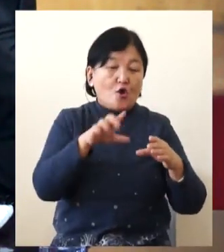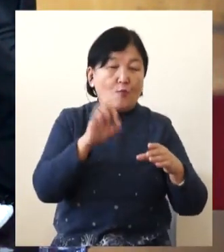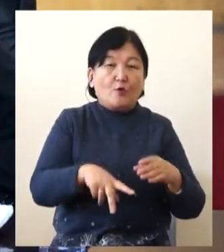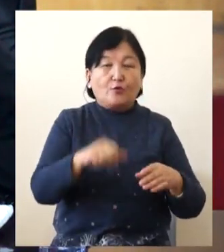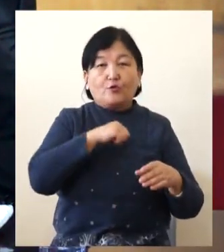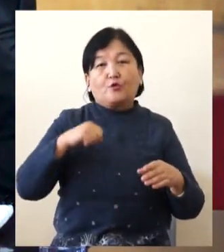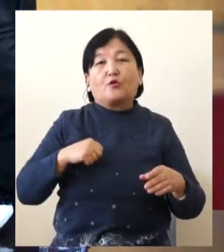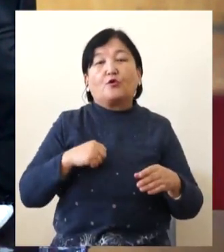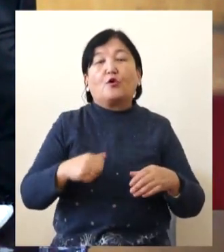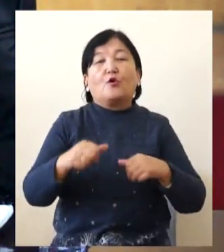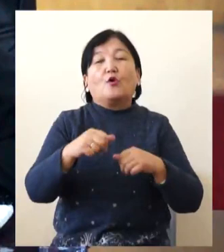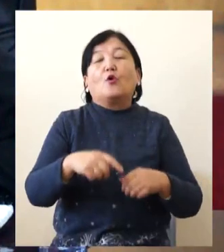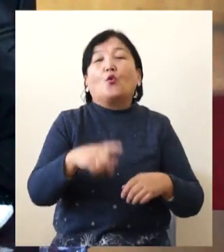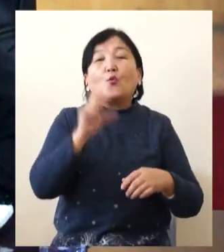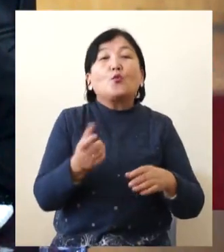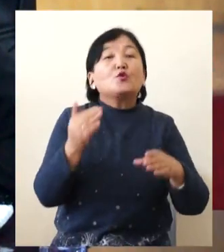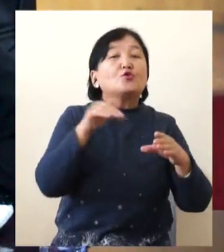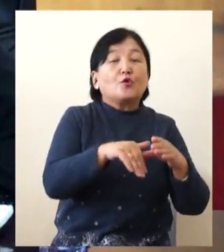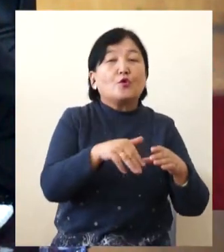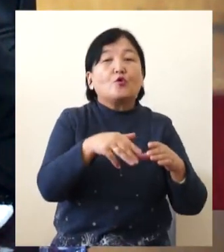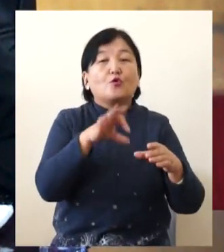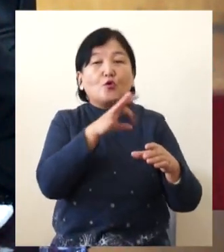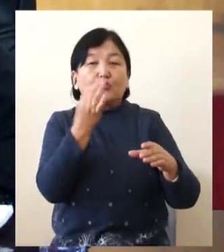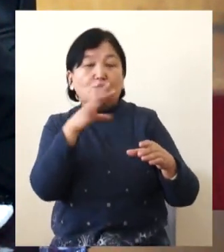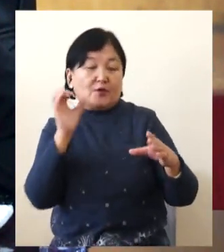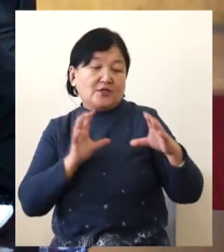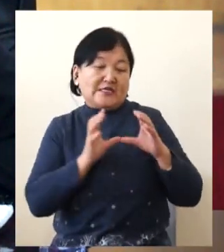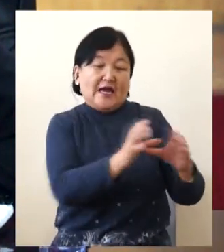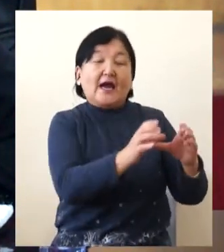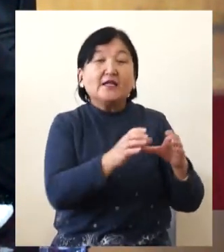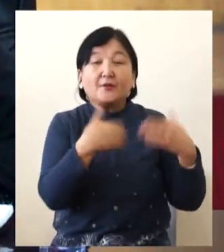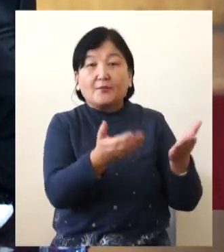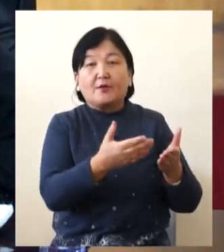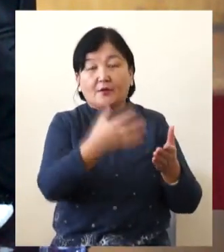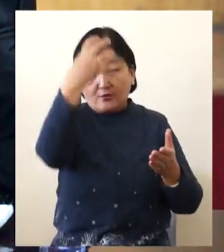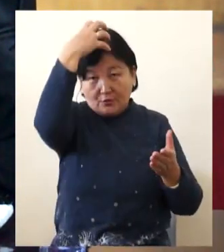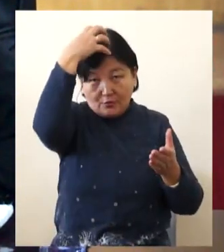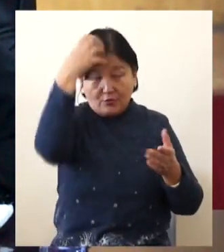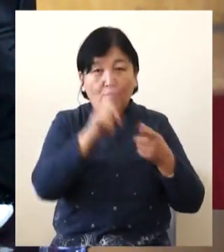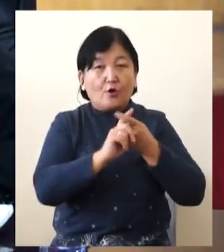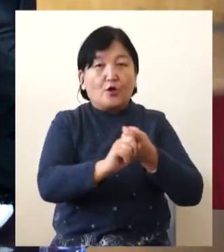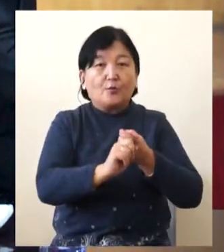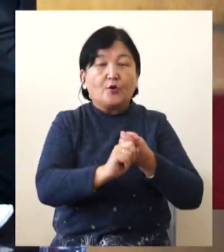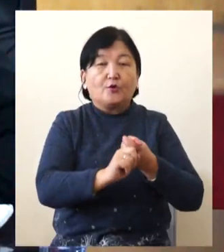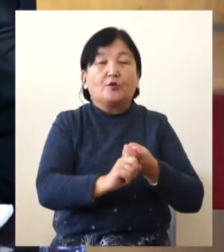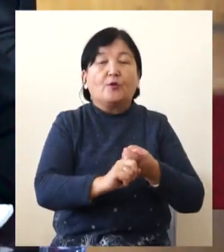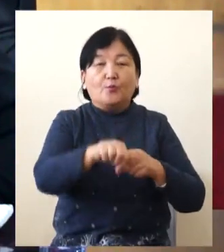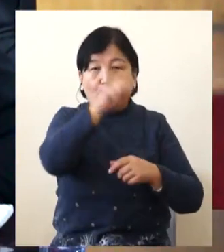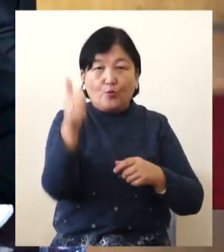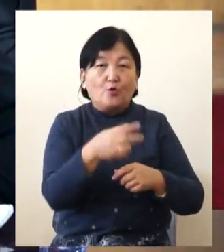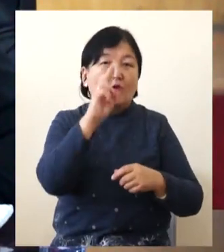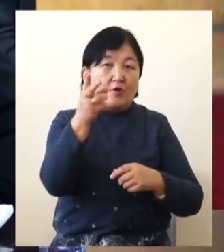хүмүүсийг төсрүүдийг ингээ шахаад идэм байлээ. Тэгэхээр ихний ээлжиндний төртөө холбоотой бүх хүмүүсийг хувьцаат компани